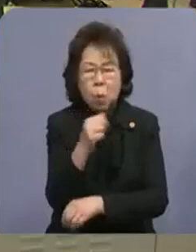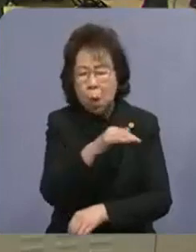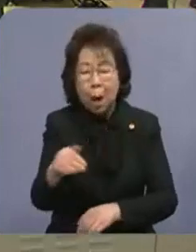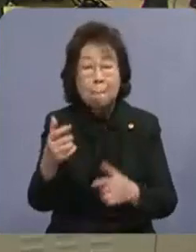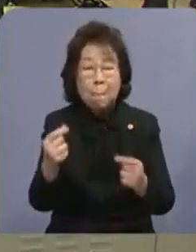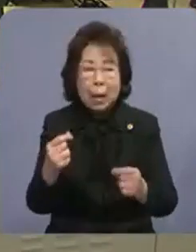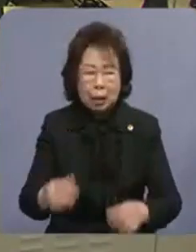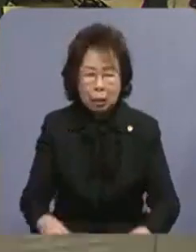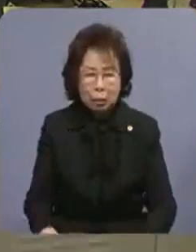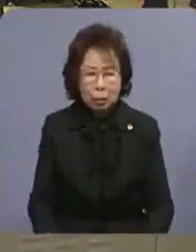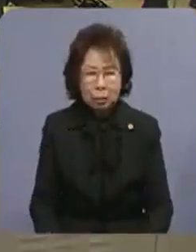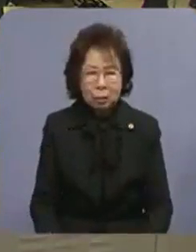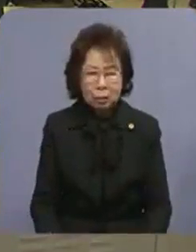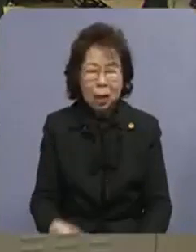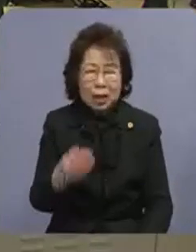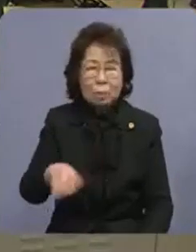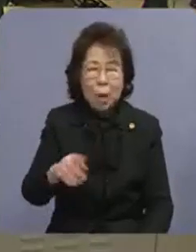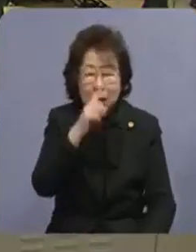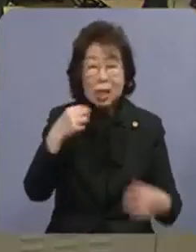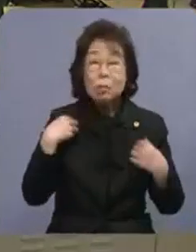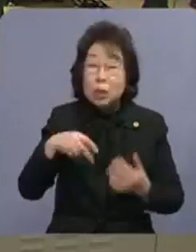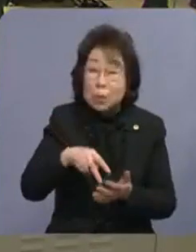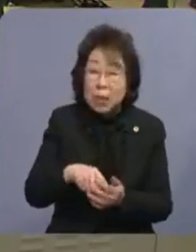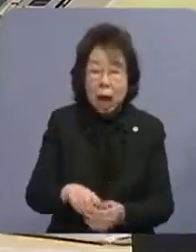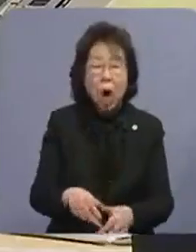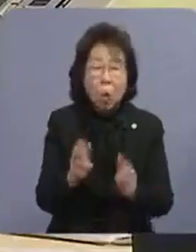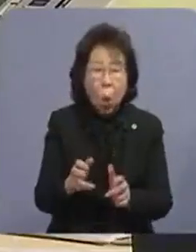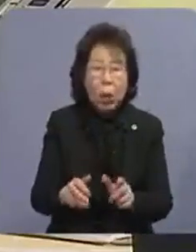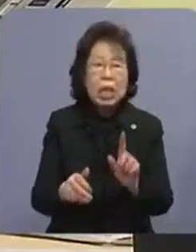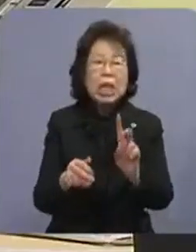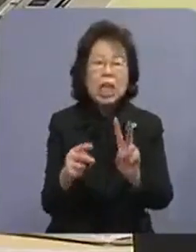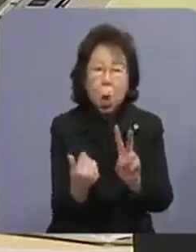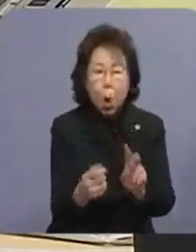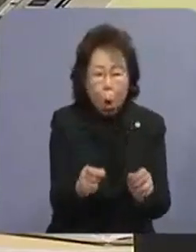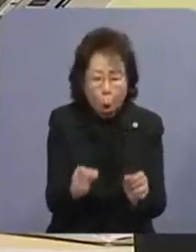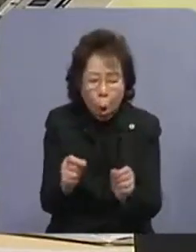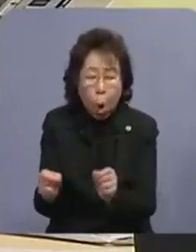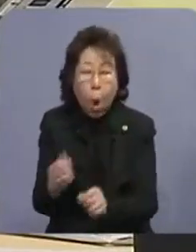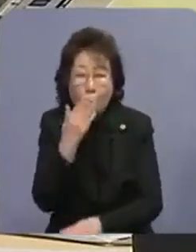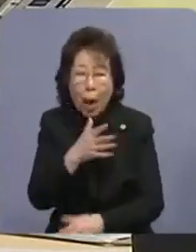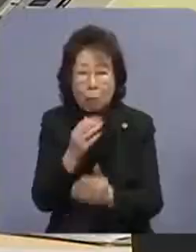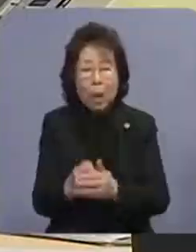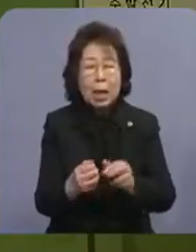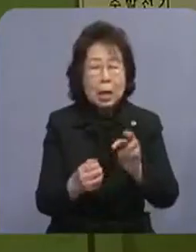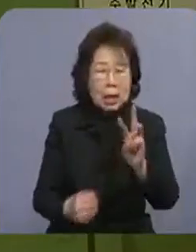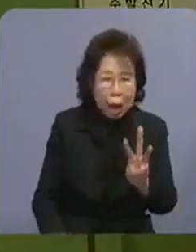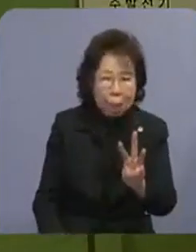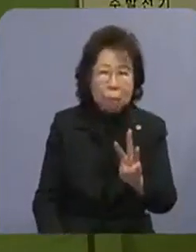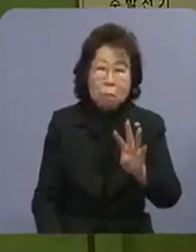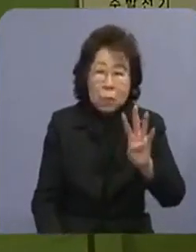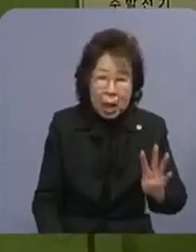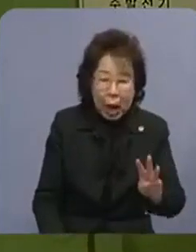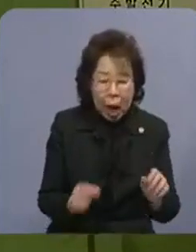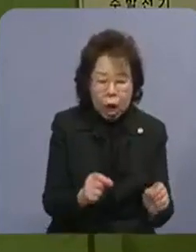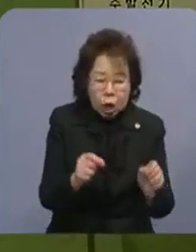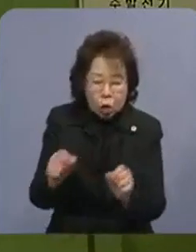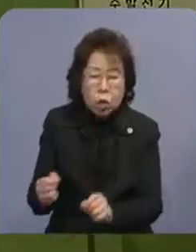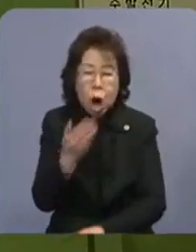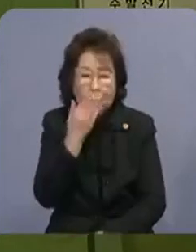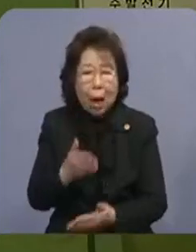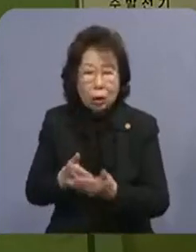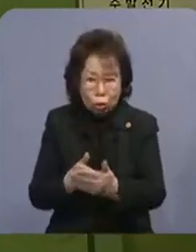되겠고요 그런데도 한수원은 고리 2호기 계속 운전을 넘어 3 4호기 수명 연장까지